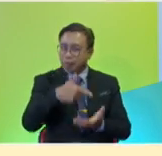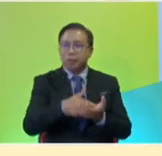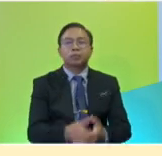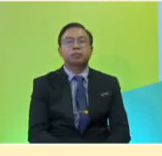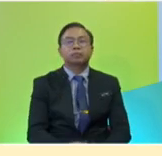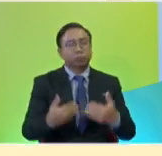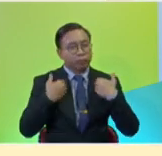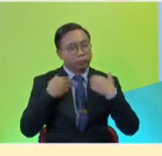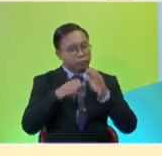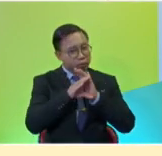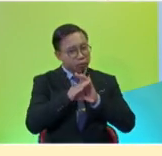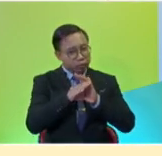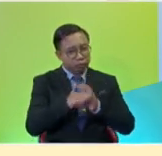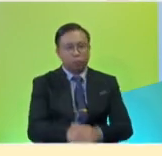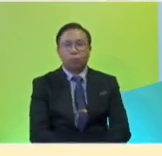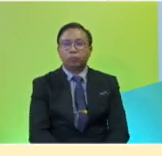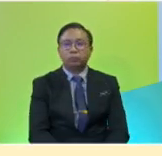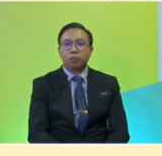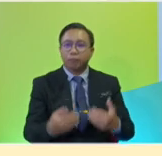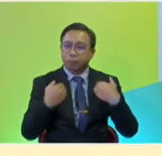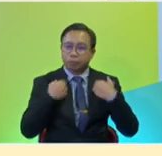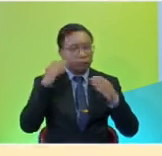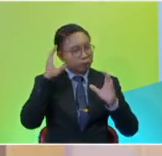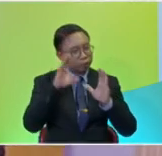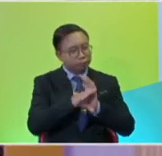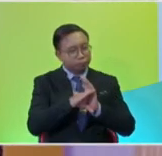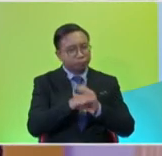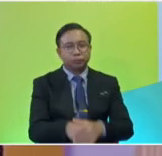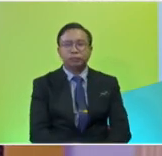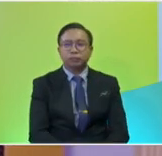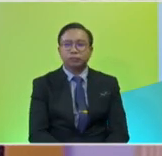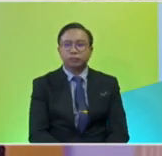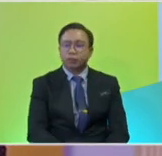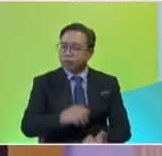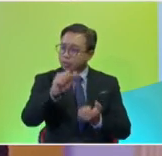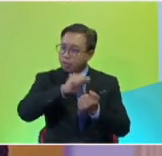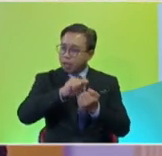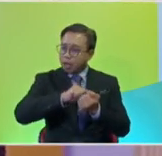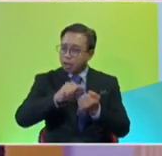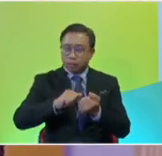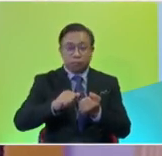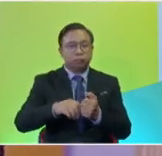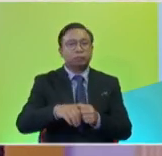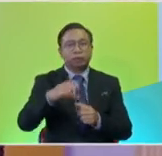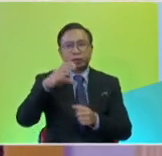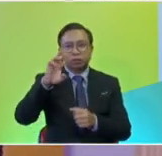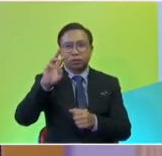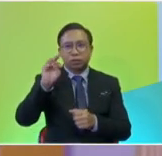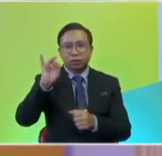ini ada contoh ada gambar dia mengelap cermin tingkat